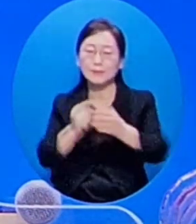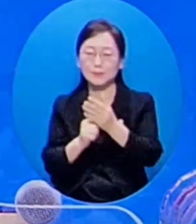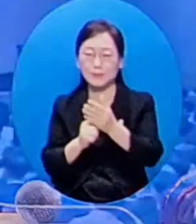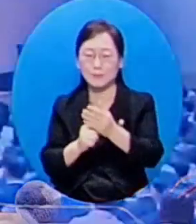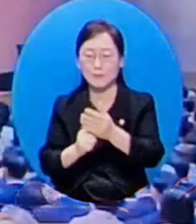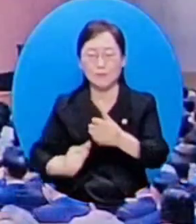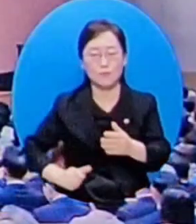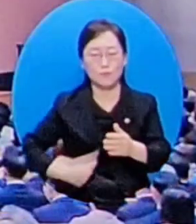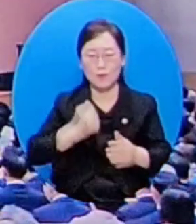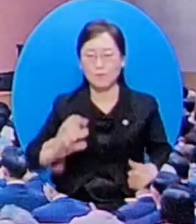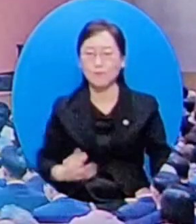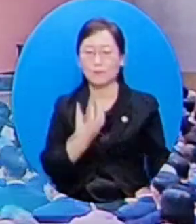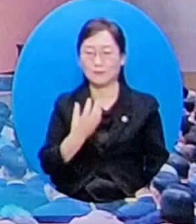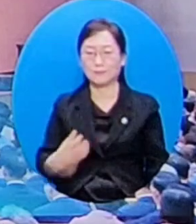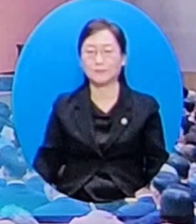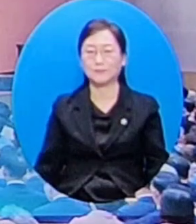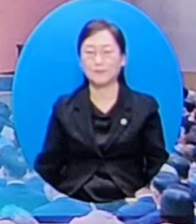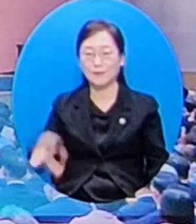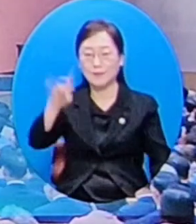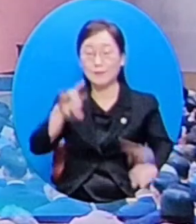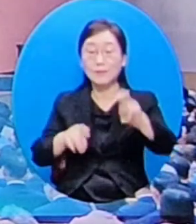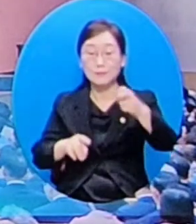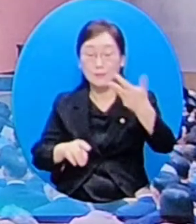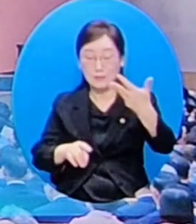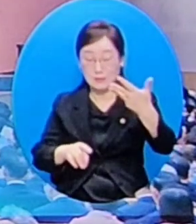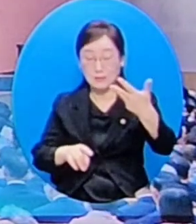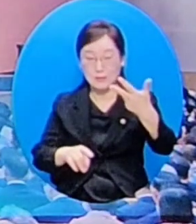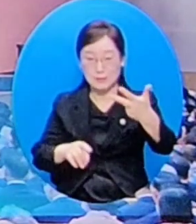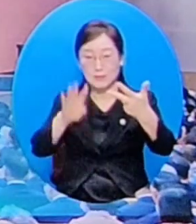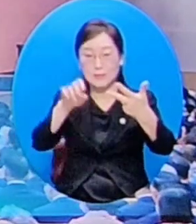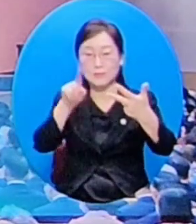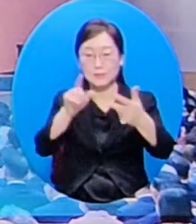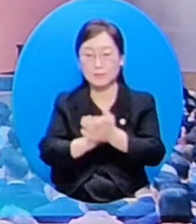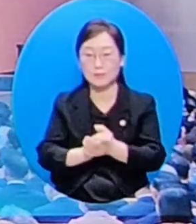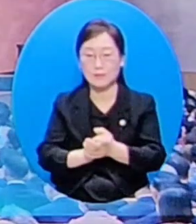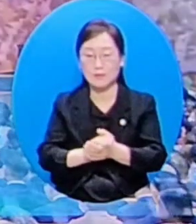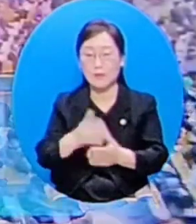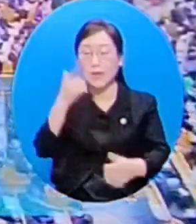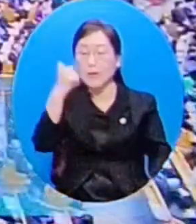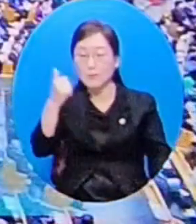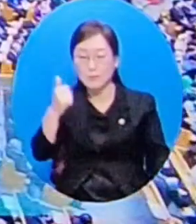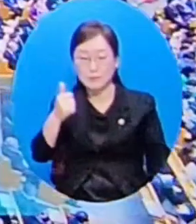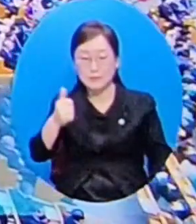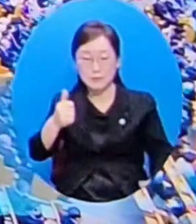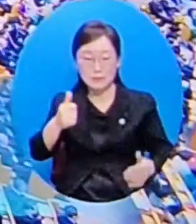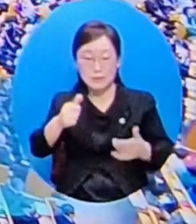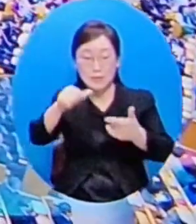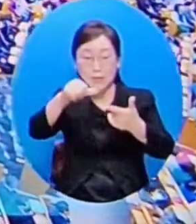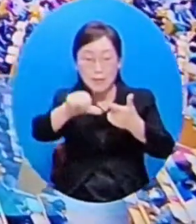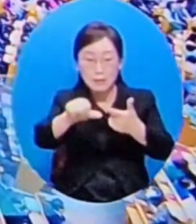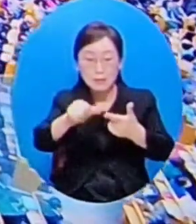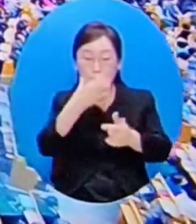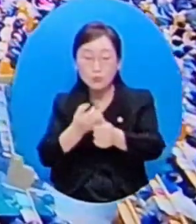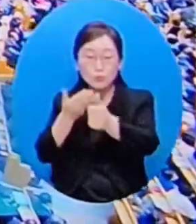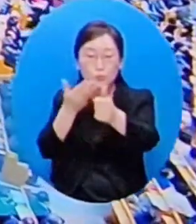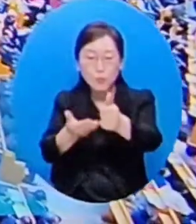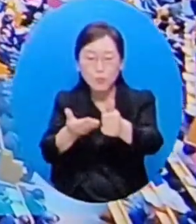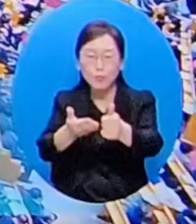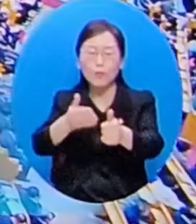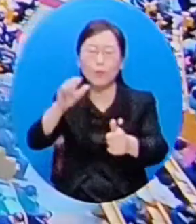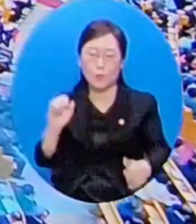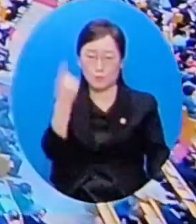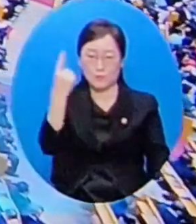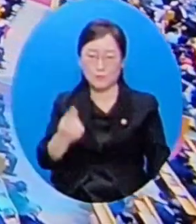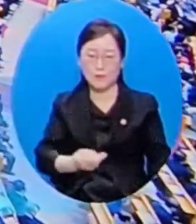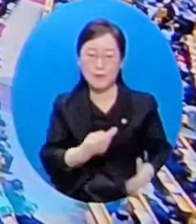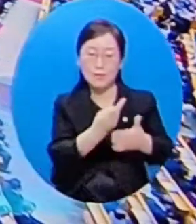것입니다. 창세기 7장 41절은 이렇게 설명합니다. 그의 아버지가 야곱에게 축복한 그 축복으로 말미암아